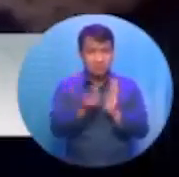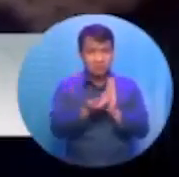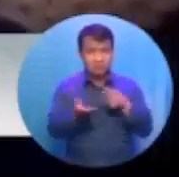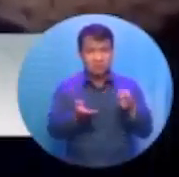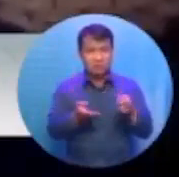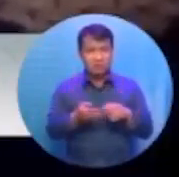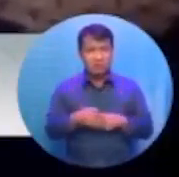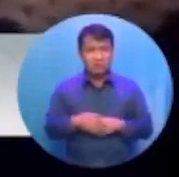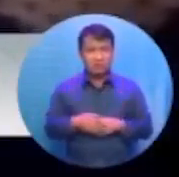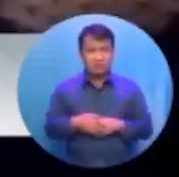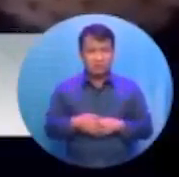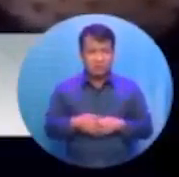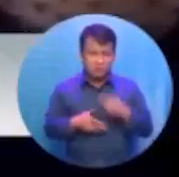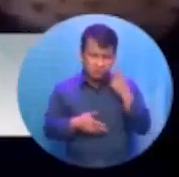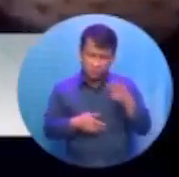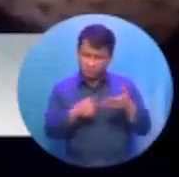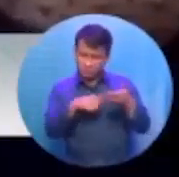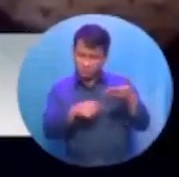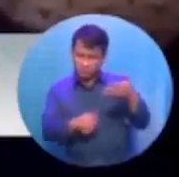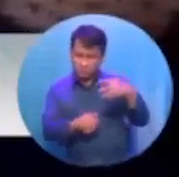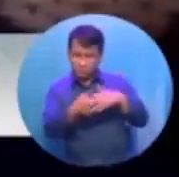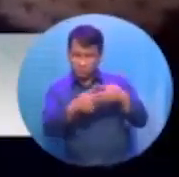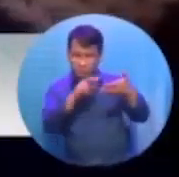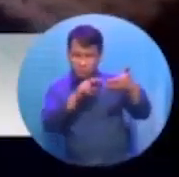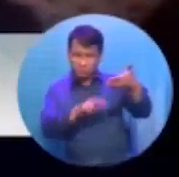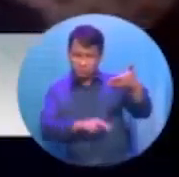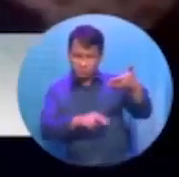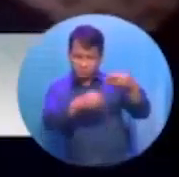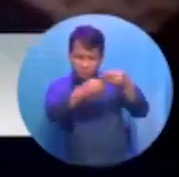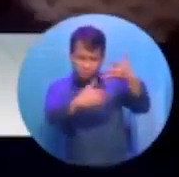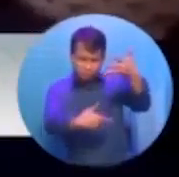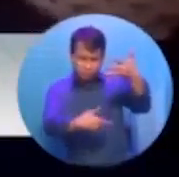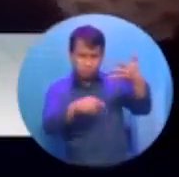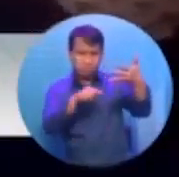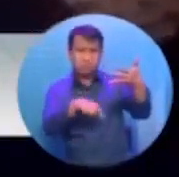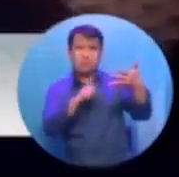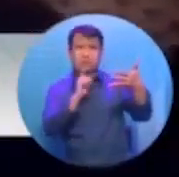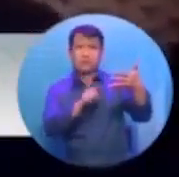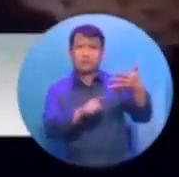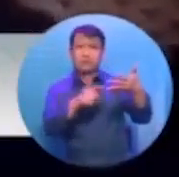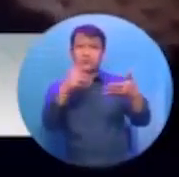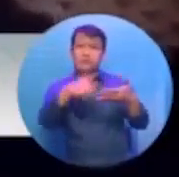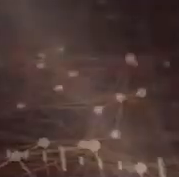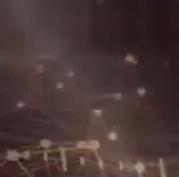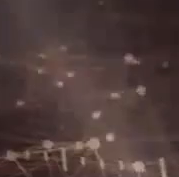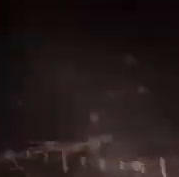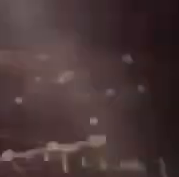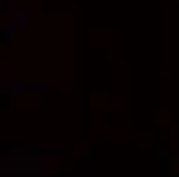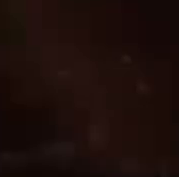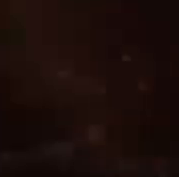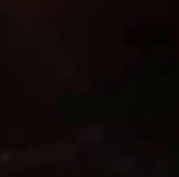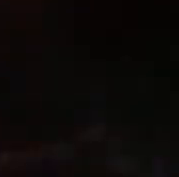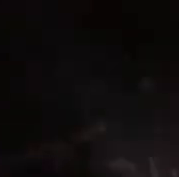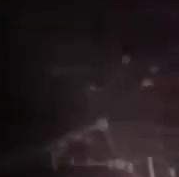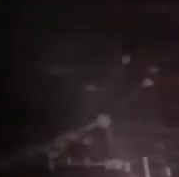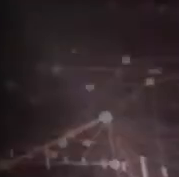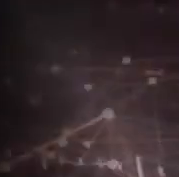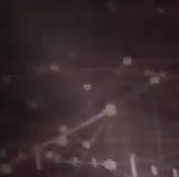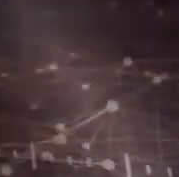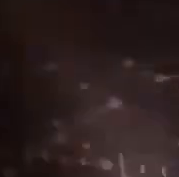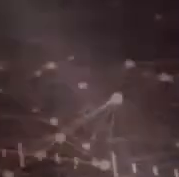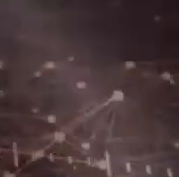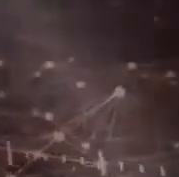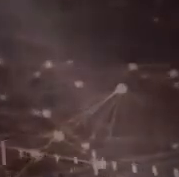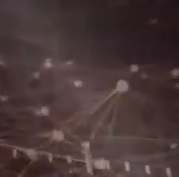yung kinaso? Sir, napansin din po namin, sir, nung napag-aralan po na, namin, sir, yung the actual video footage po, sir,